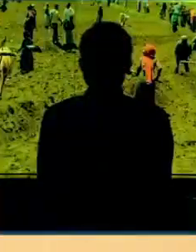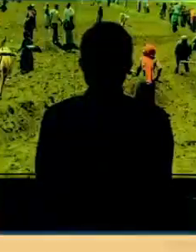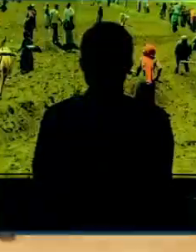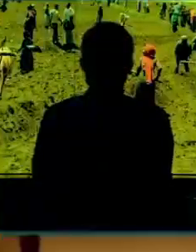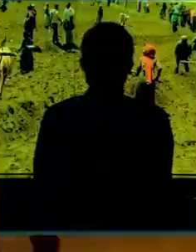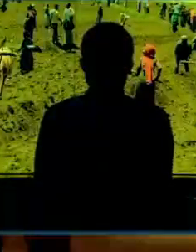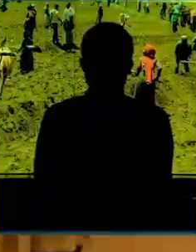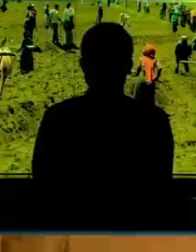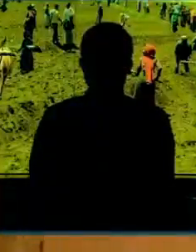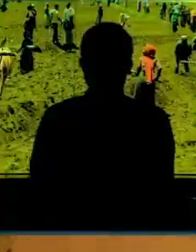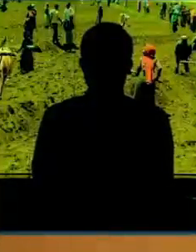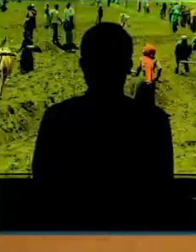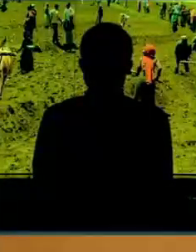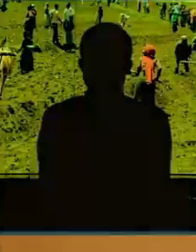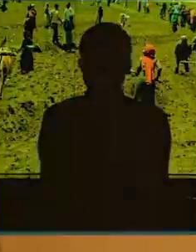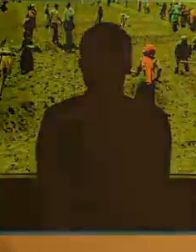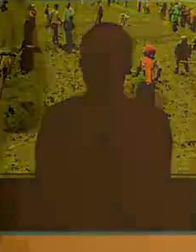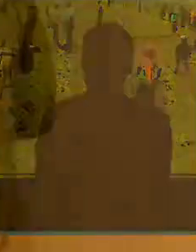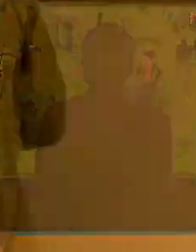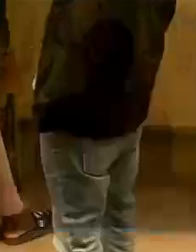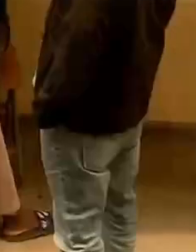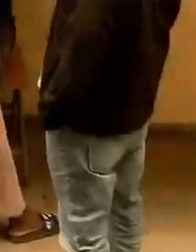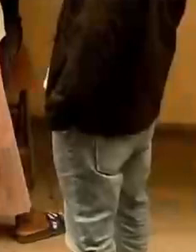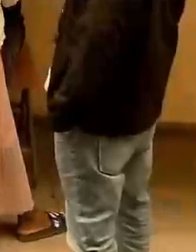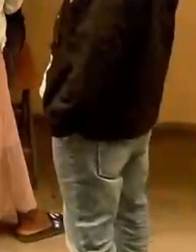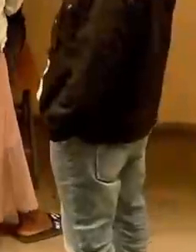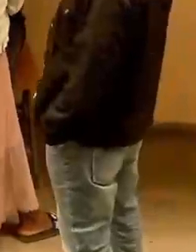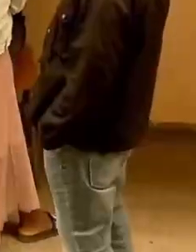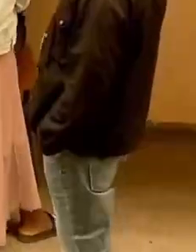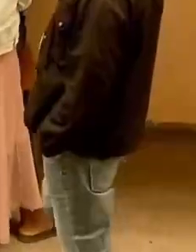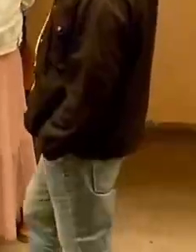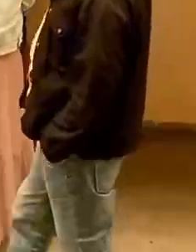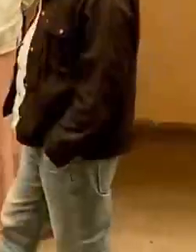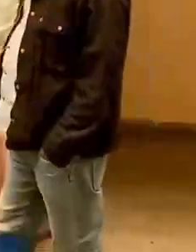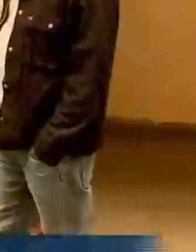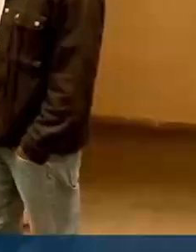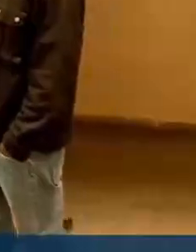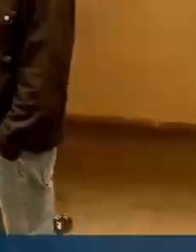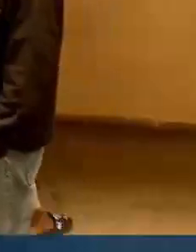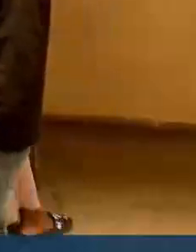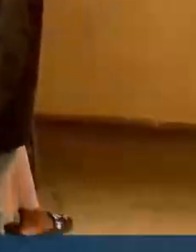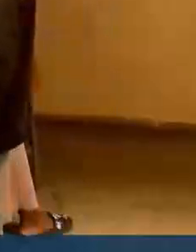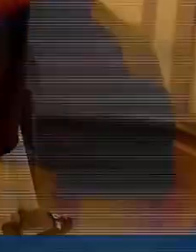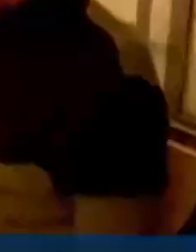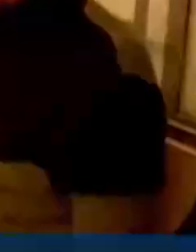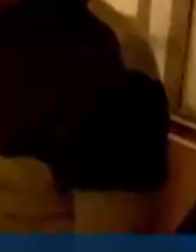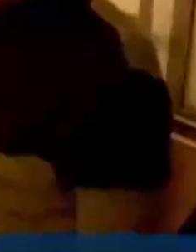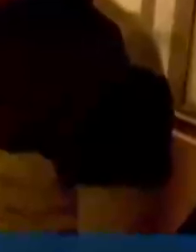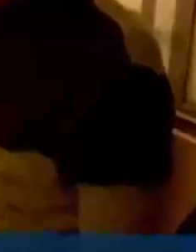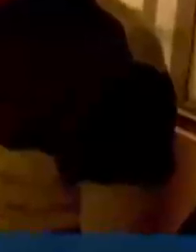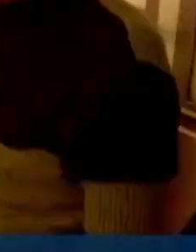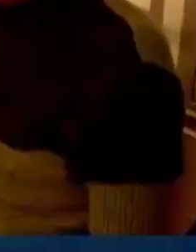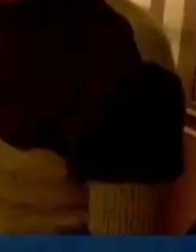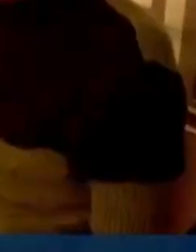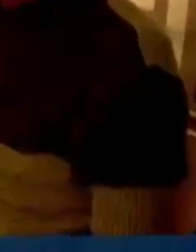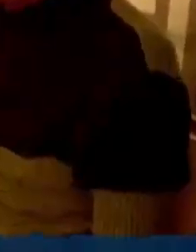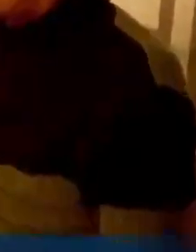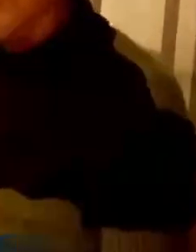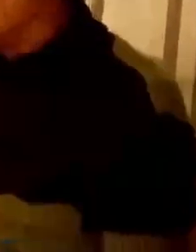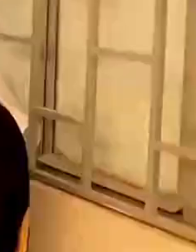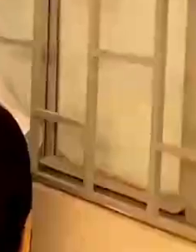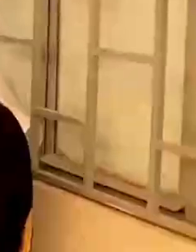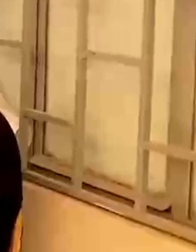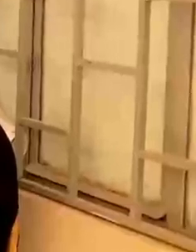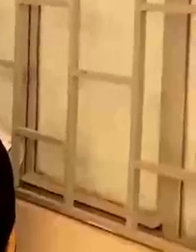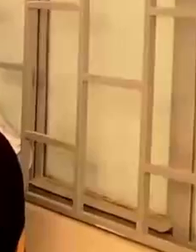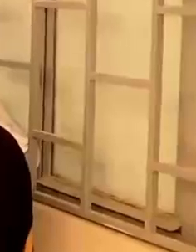ኣብ ዝተፈላለዩ ሃገራት ዝርከቡ ኣባል ማሕበረሰብ ዩኒቨርሲቲ መቐለን ቅዱሳት ዲያስፖራን ኣብ ከቢድ ጸገም ንዝርከቡ ሰራሕተኛታት